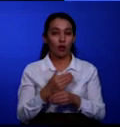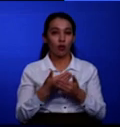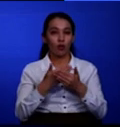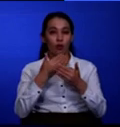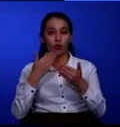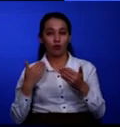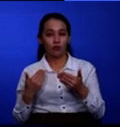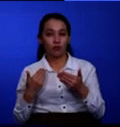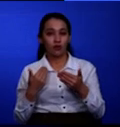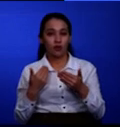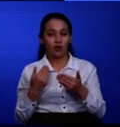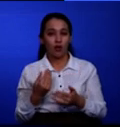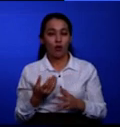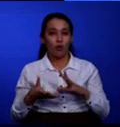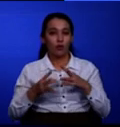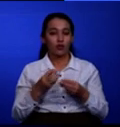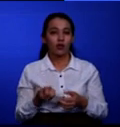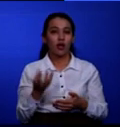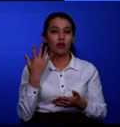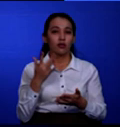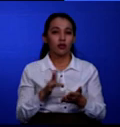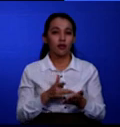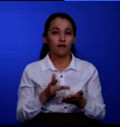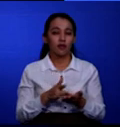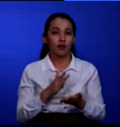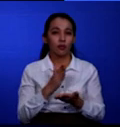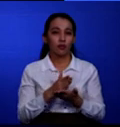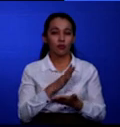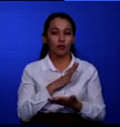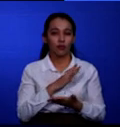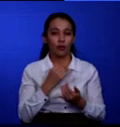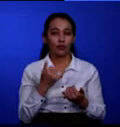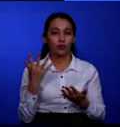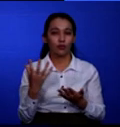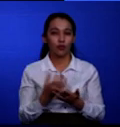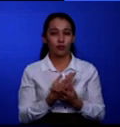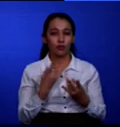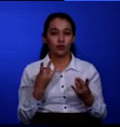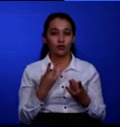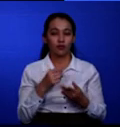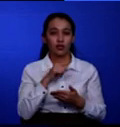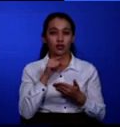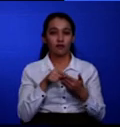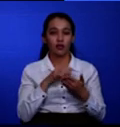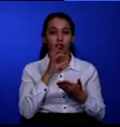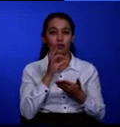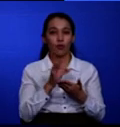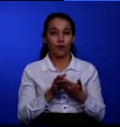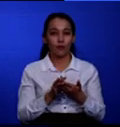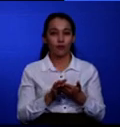O'qituvchida dastlab qancha daftar bo'lgan? Mana shuni topishimiz kerak va mana shu savolga javob berishimiz